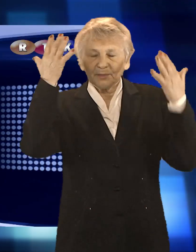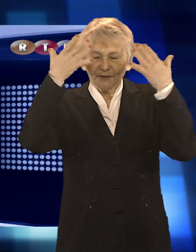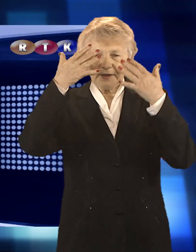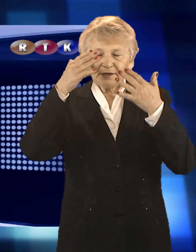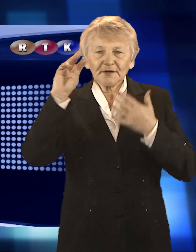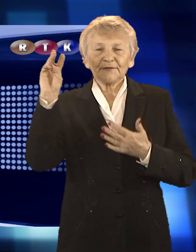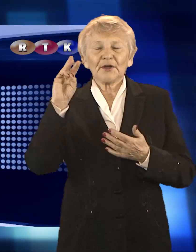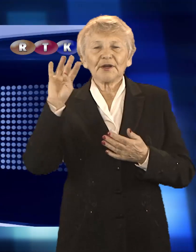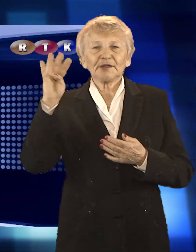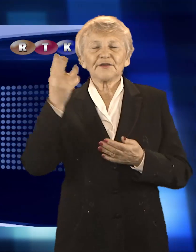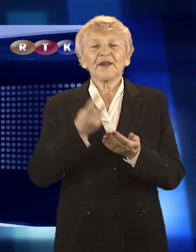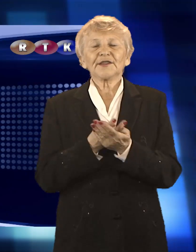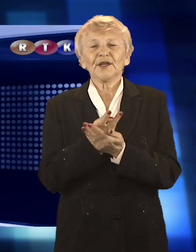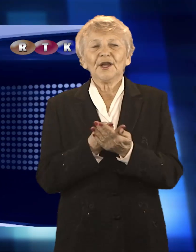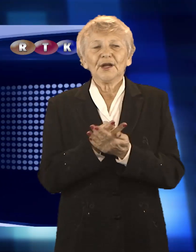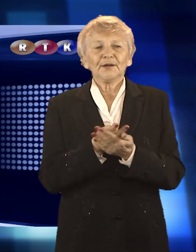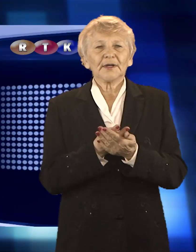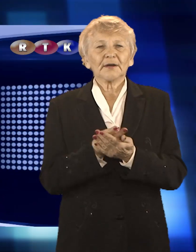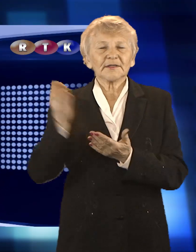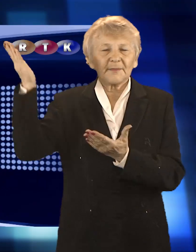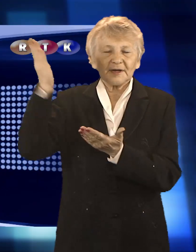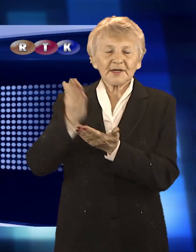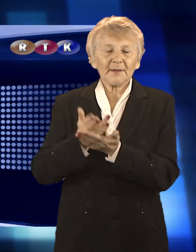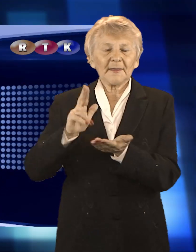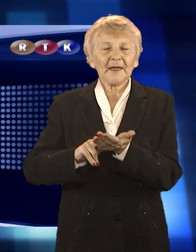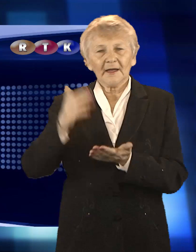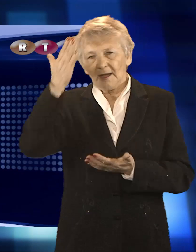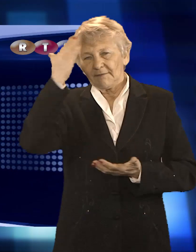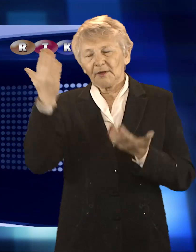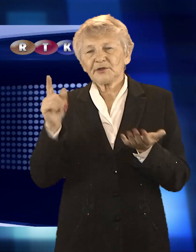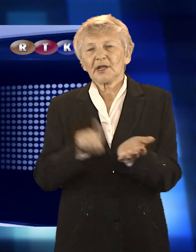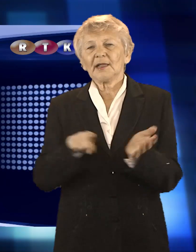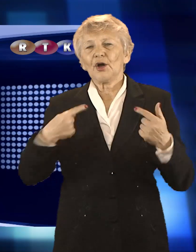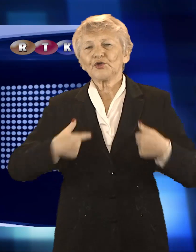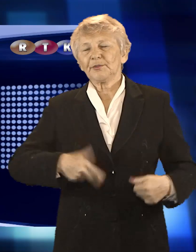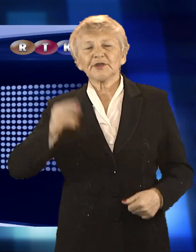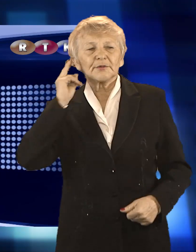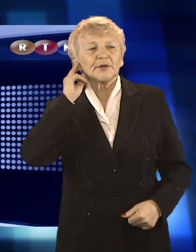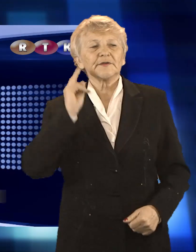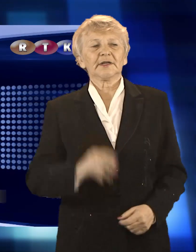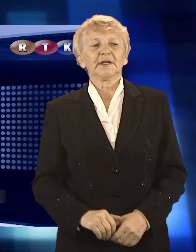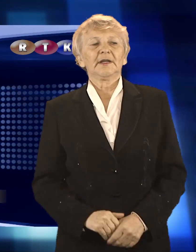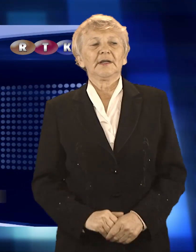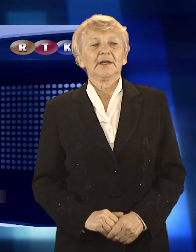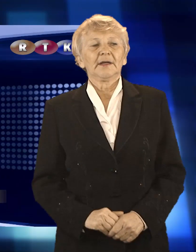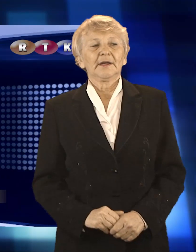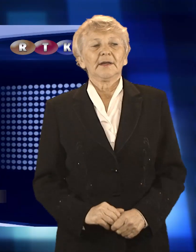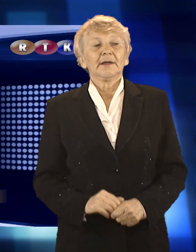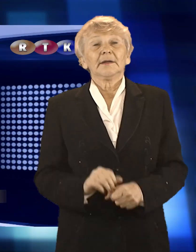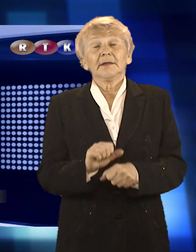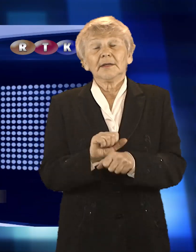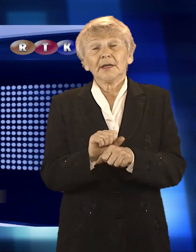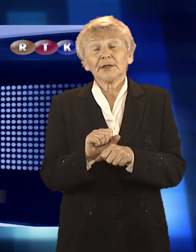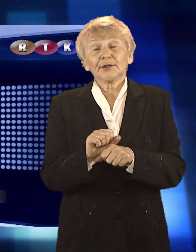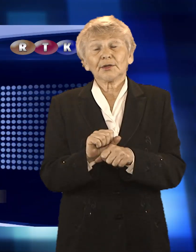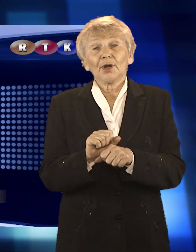Dobry wieczór Państwu. Dziś wtorek, czwarty dzień lutego. Aleksandra Harc. Zapraszam na wiadomości dla niesłyszących. Jest o nim